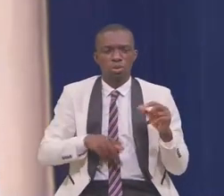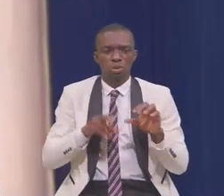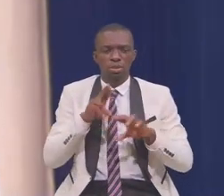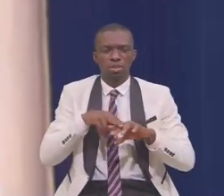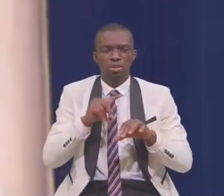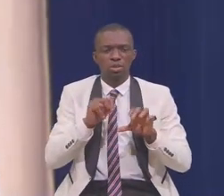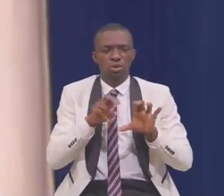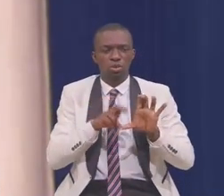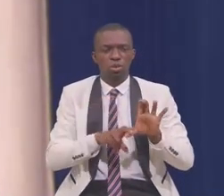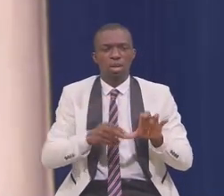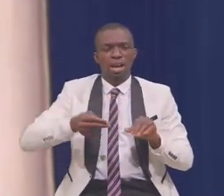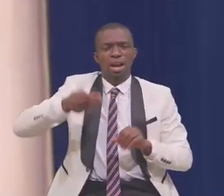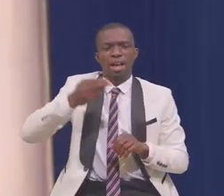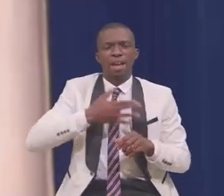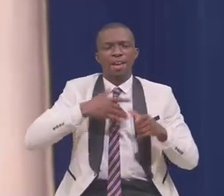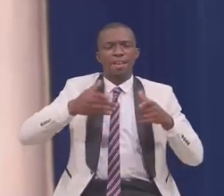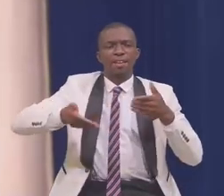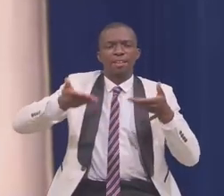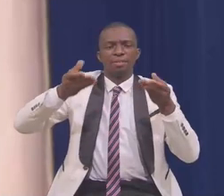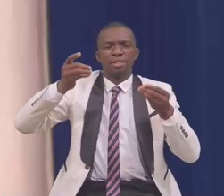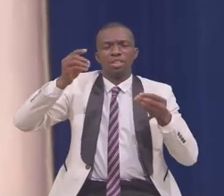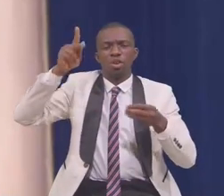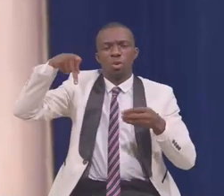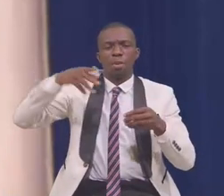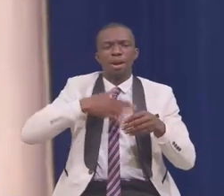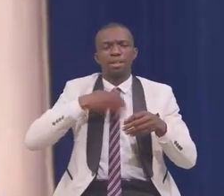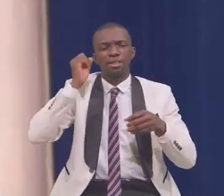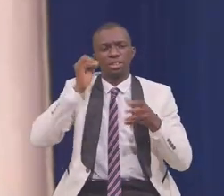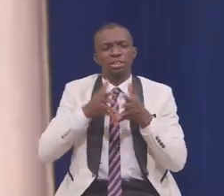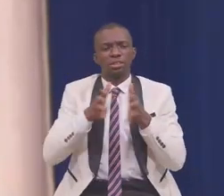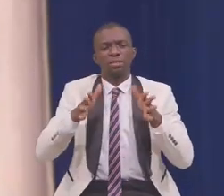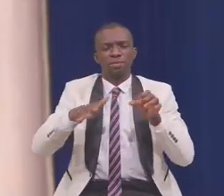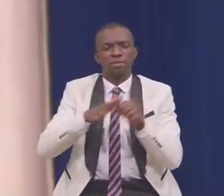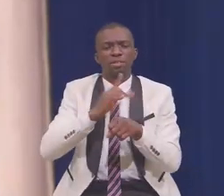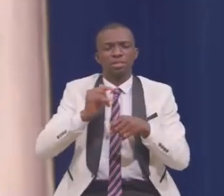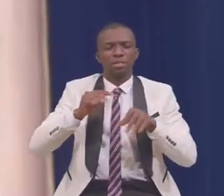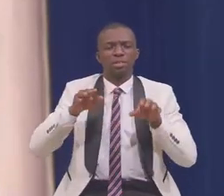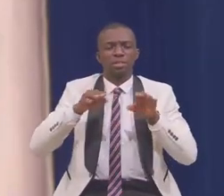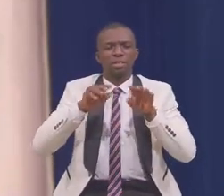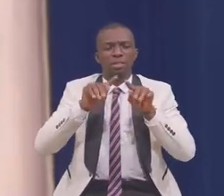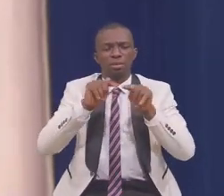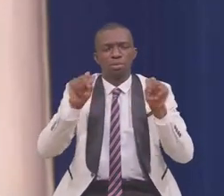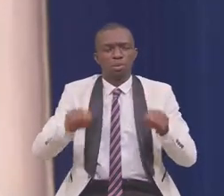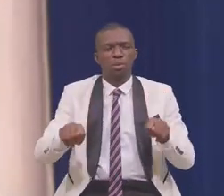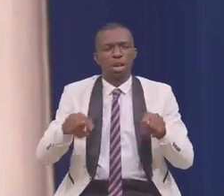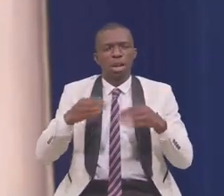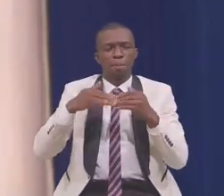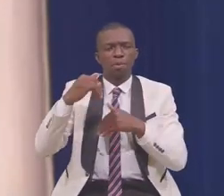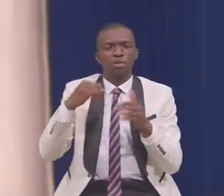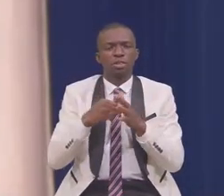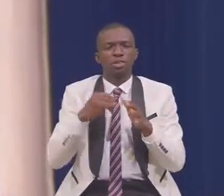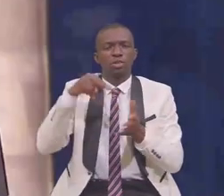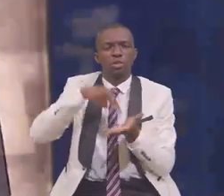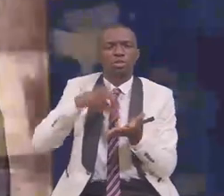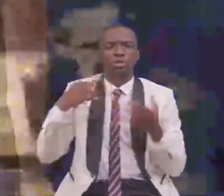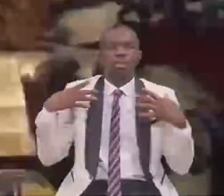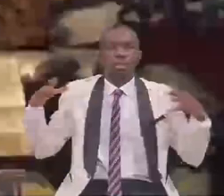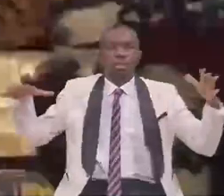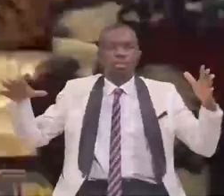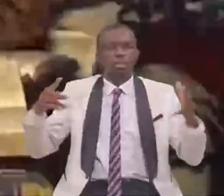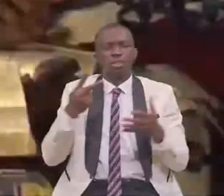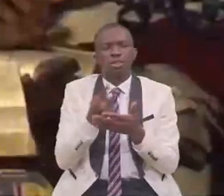robe remplissaient le temple. Des séraphins se tenaient au-dessus de lui. Ils avaient chacun six ailes, deux dont